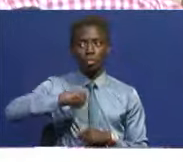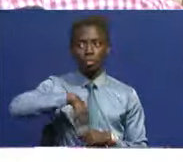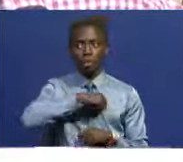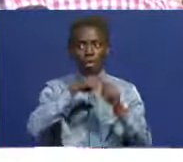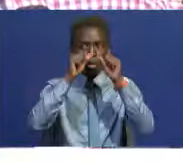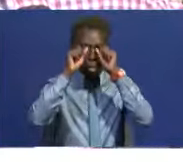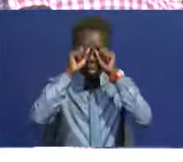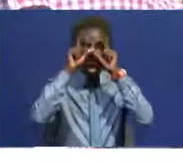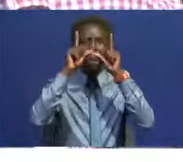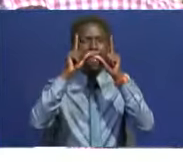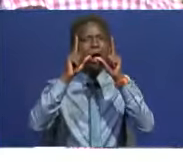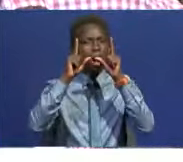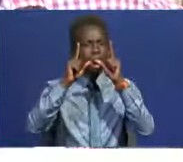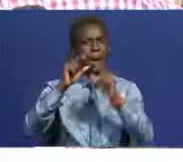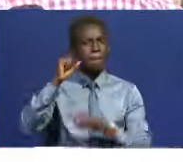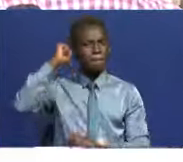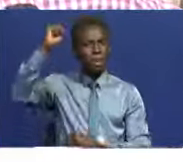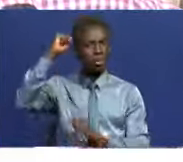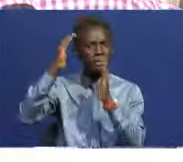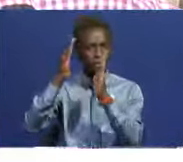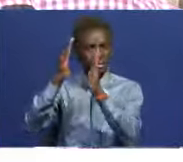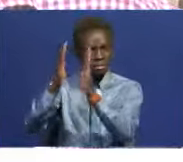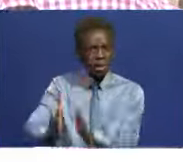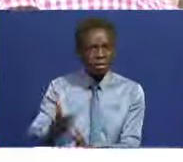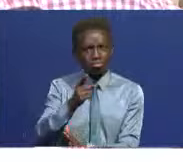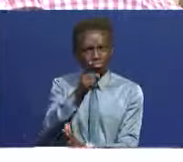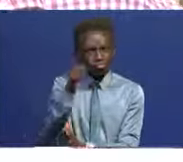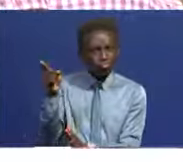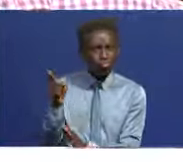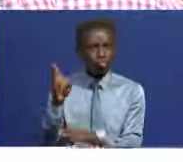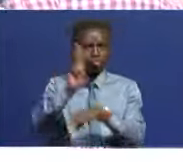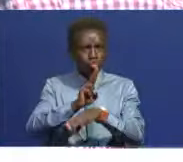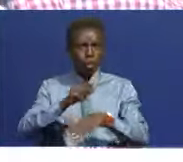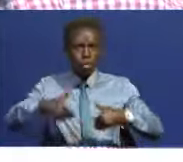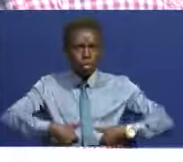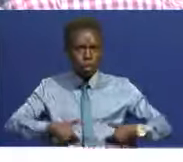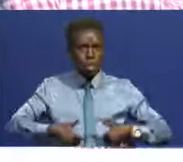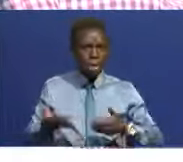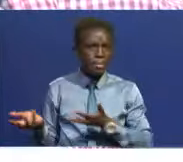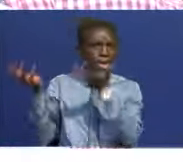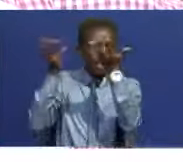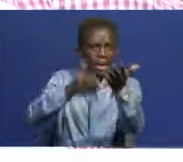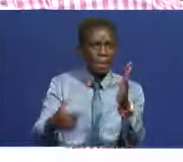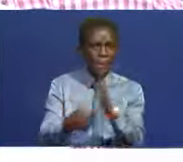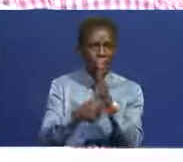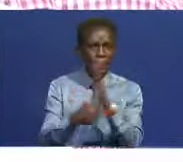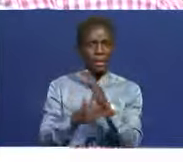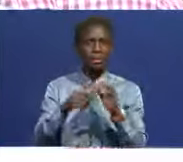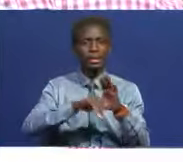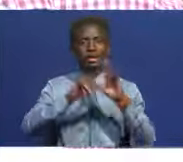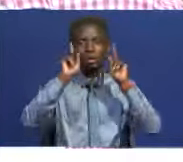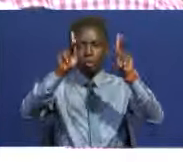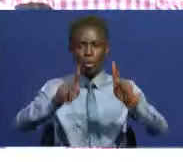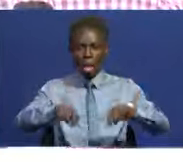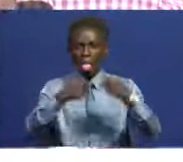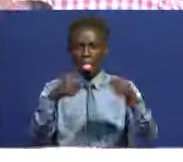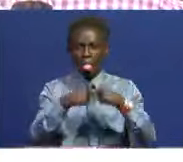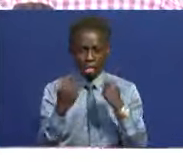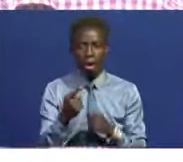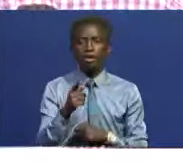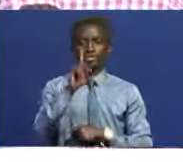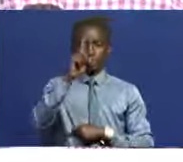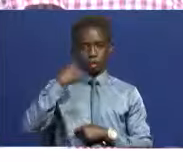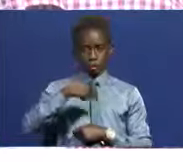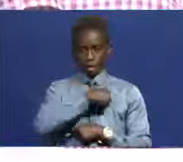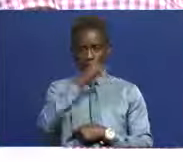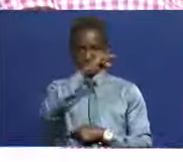wengine wanatumia vijana wengine kuleta vurugu katika kaunti yetu ya Kisumu. Ndio maana leo tumejiandaa kama